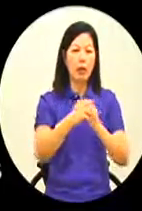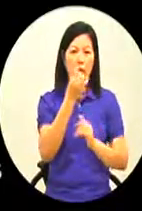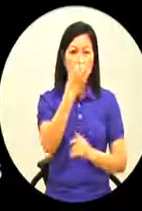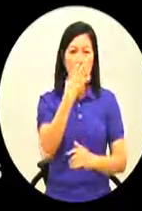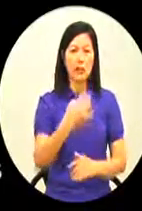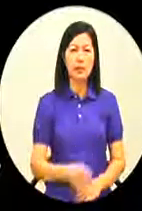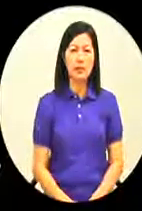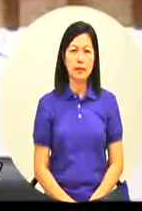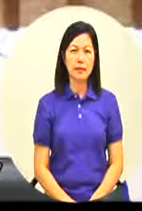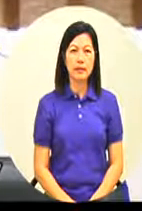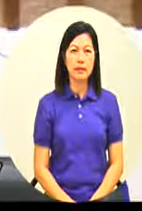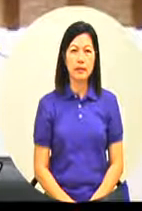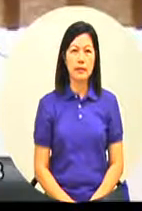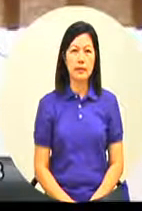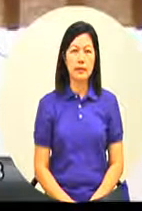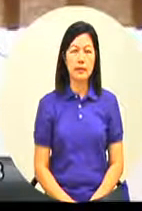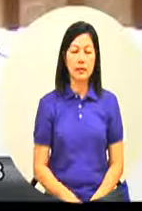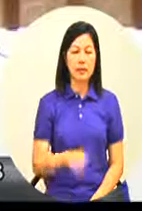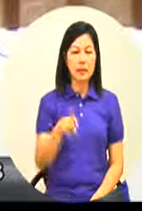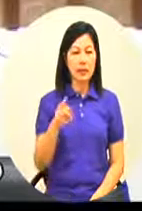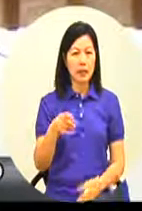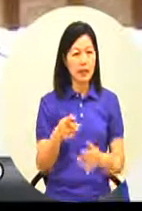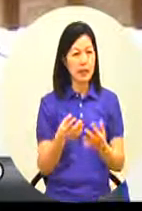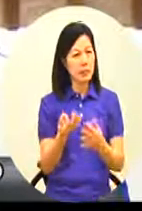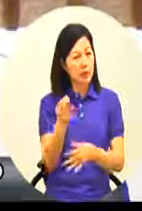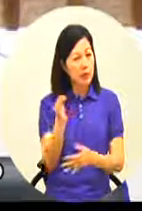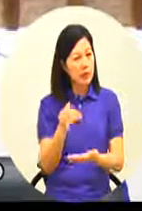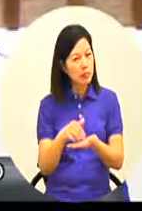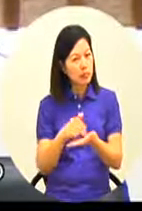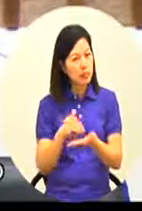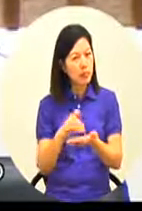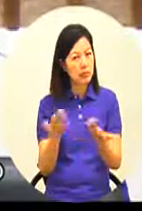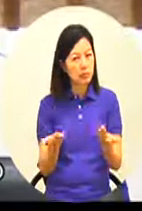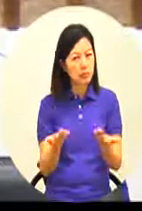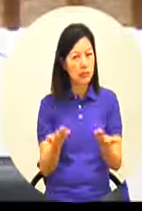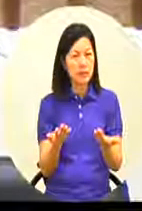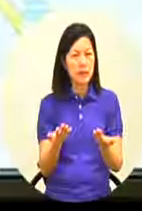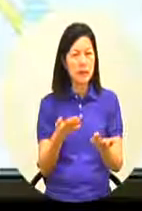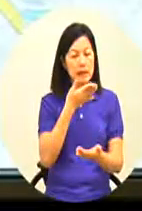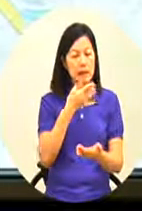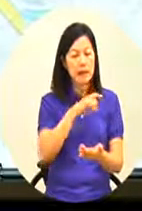住户。那往这边呢？你们的估价，好、哦、是私人